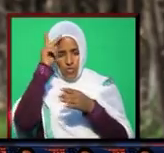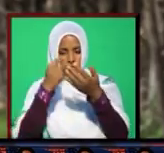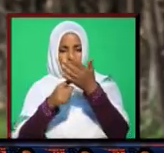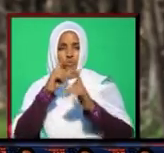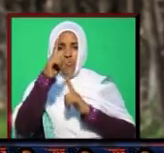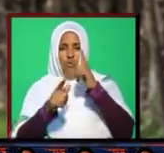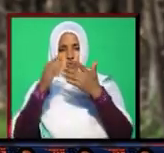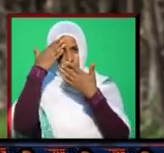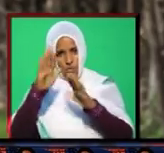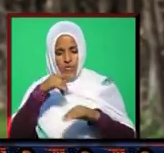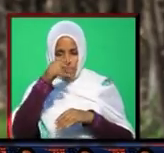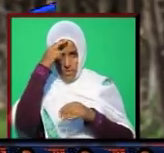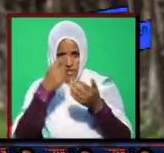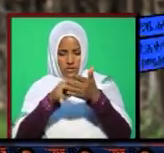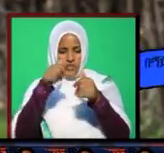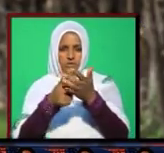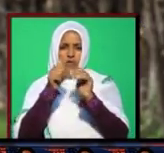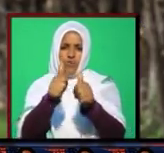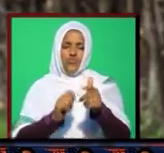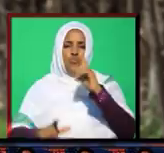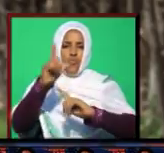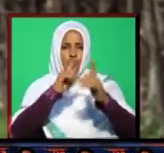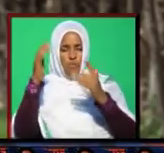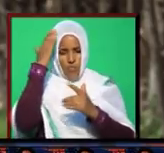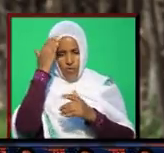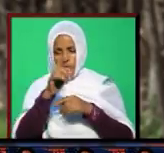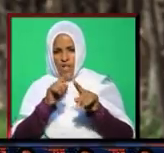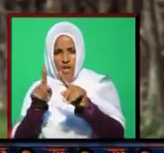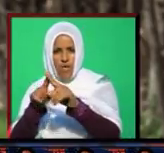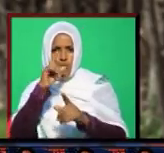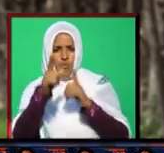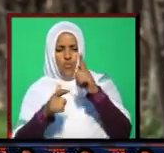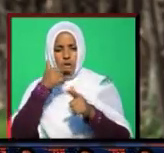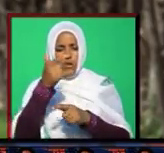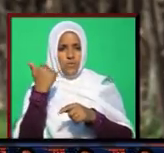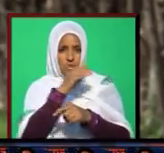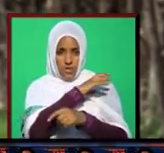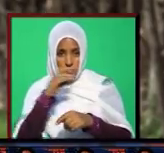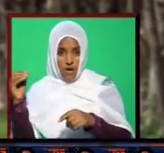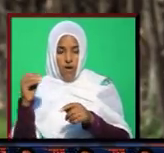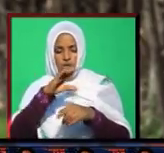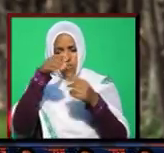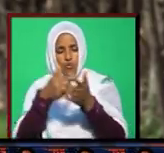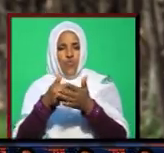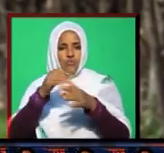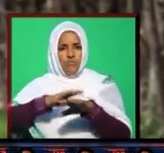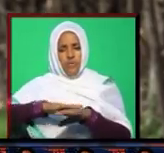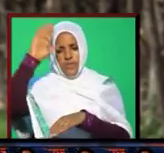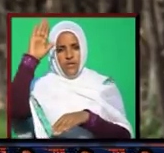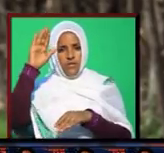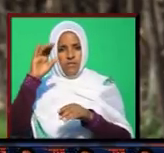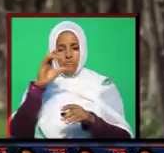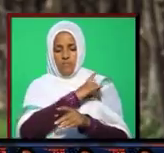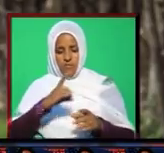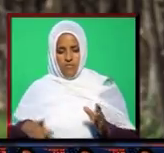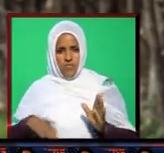ቅዱስ ጳውሎስ ከዚህ ቋንቋ አያውቅም ብለው ስለነበረ ስለ ራሱ ቋንቋ ማወቅና በተለያየ ቋንቋ ይናገር እንደነበረ ከሁላችሁ ይልቅ